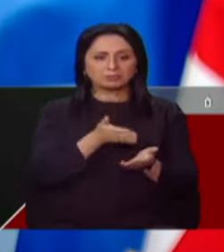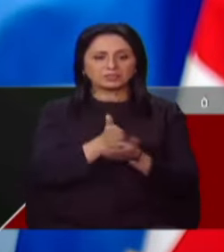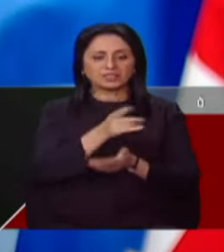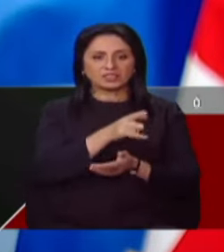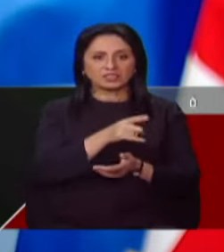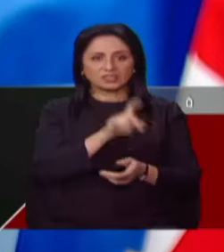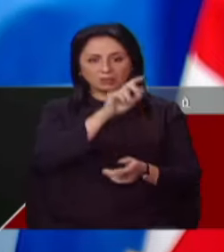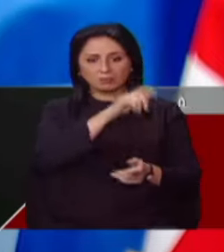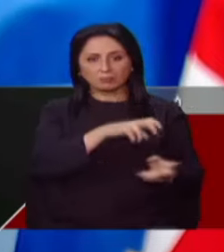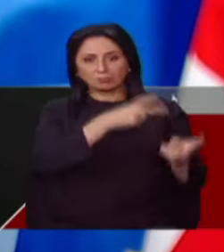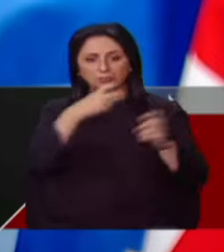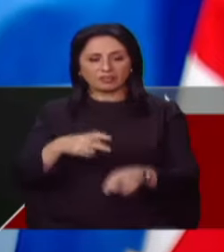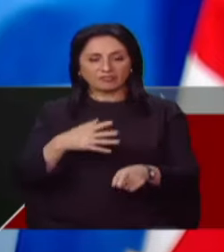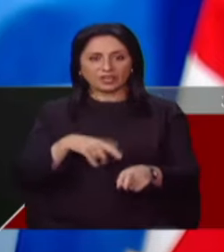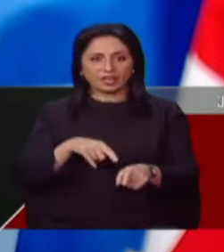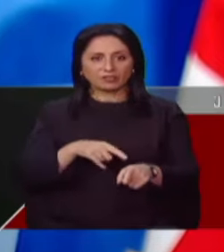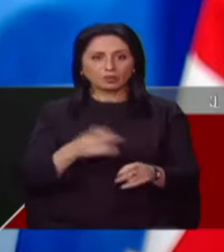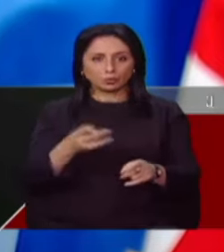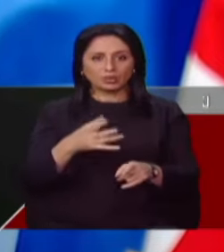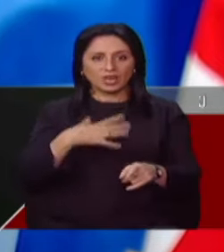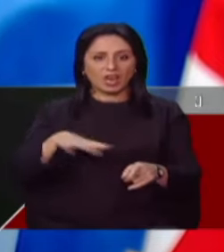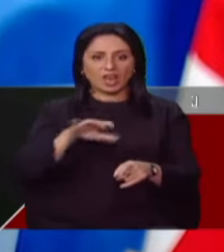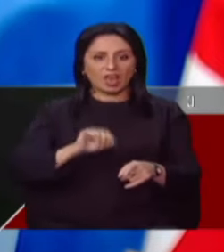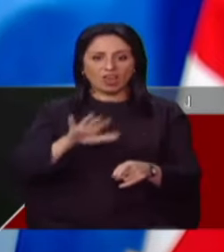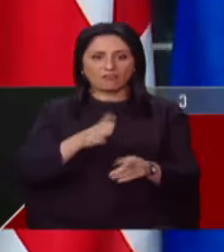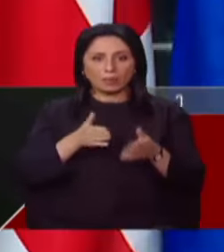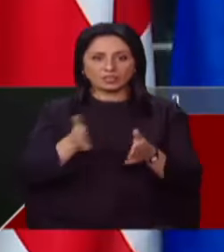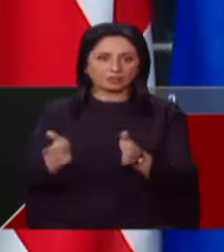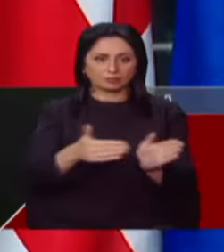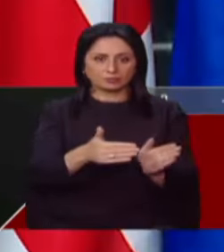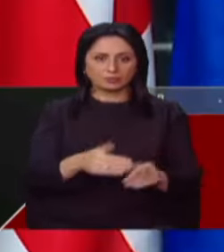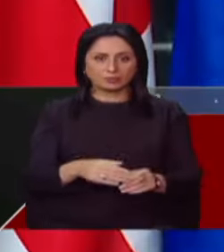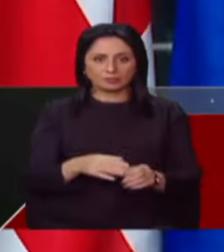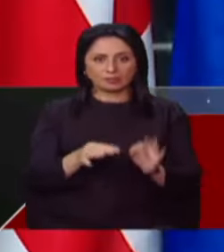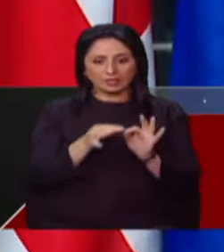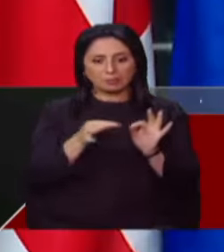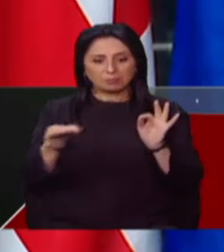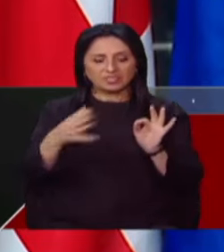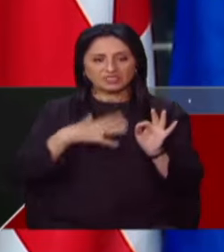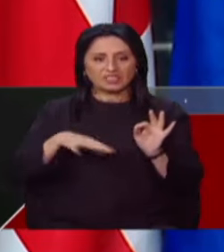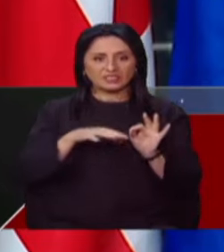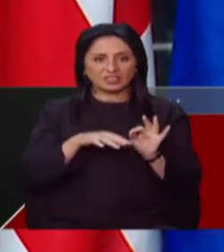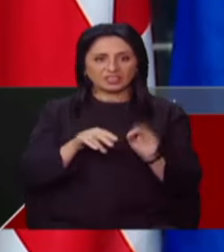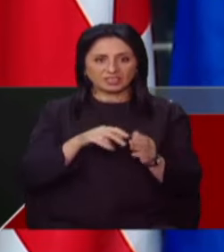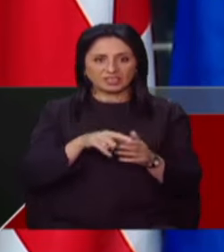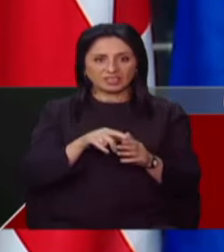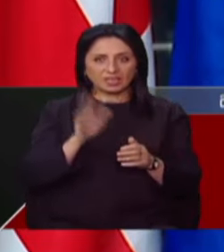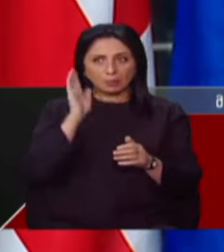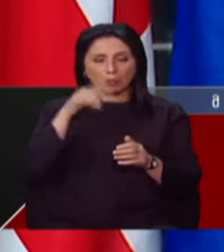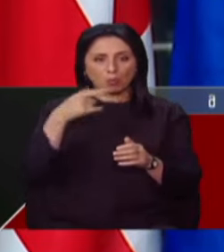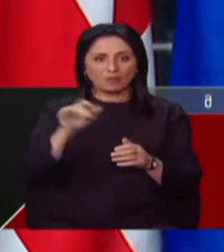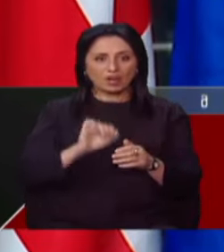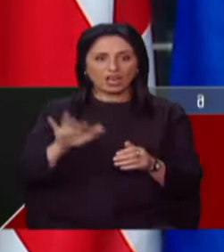რომლითაც ის მოევლინა ამ ქვეყანას, იყო რომ ჩაეხსნა ამ ქვეყნის ევროპული მომავალი. ბეწვის ხიდზე საქართველოს დასავლური